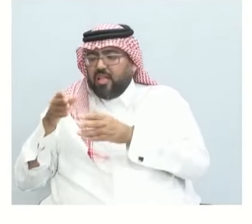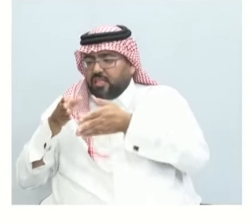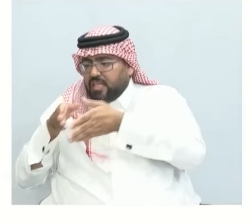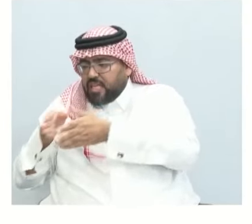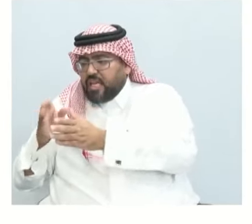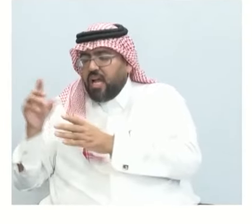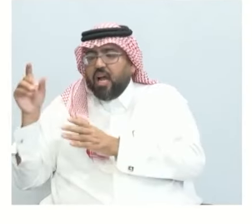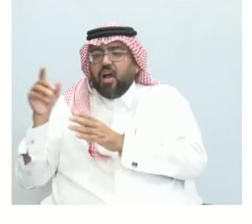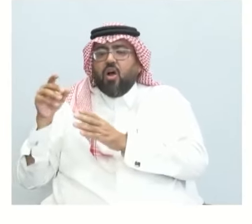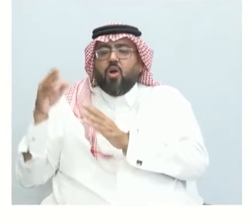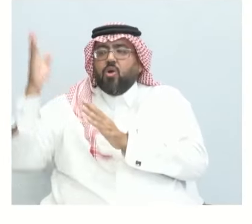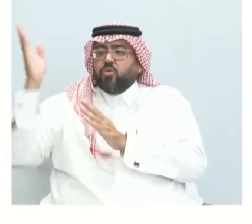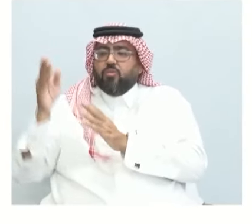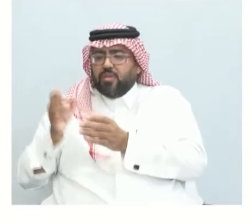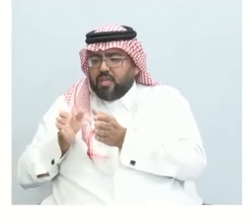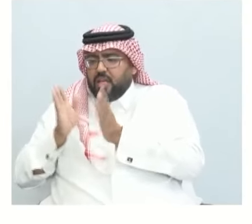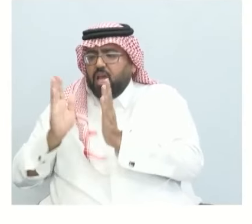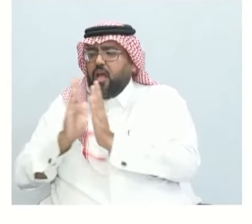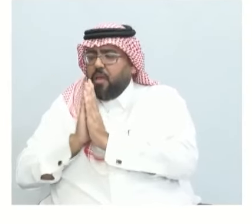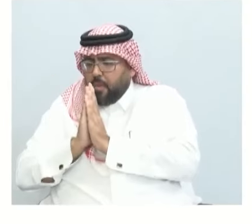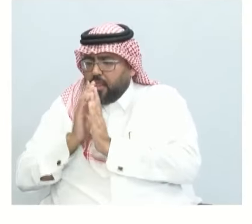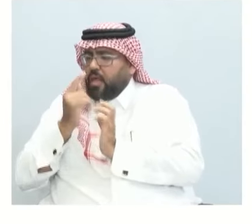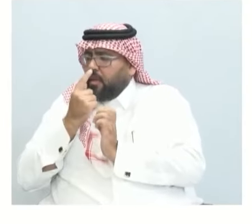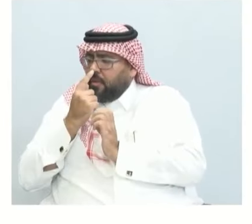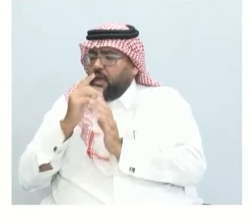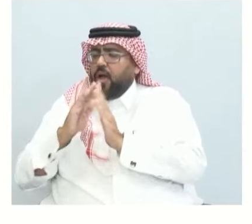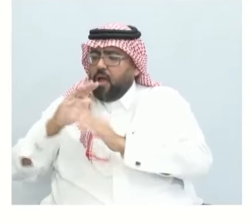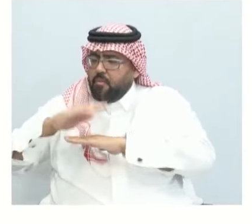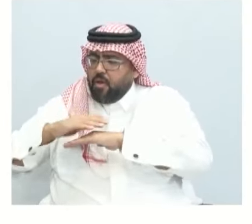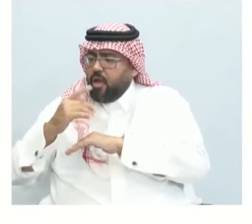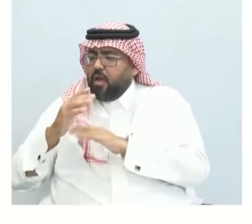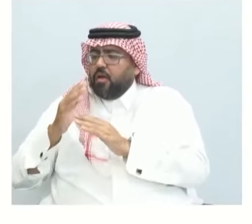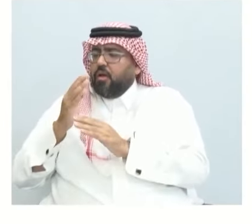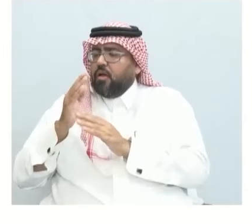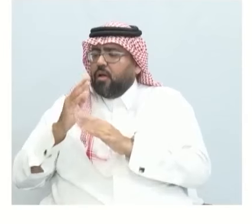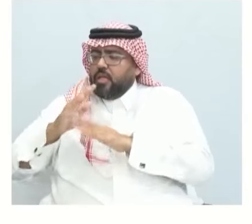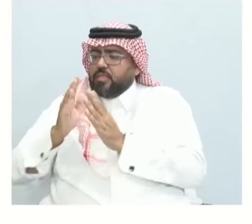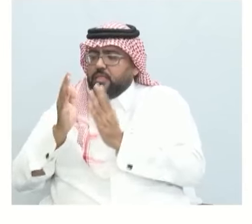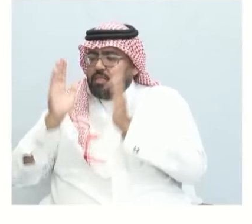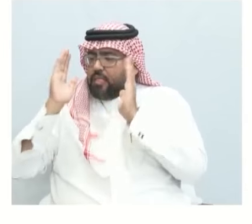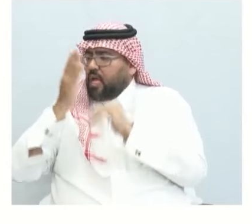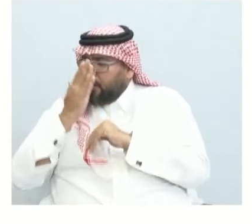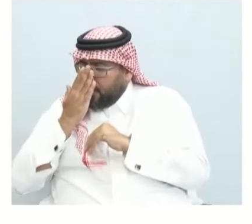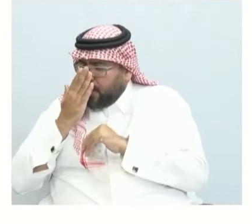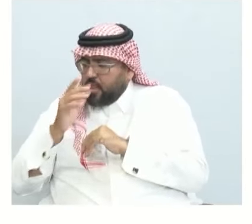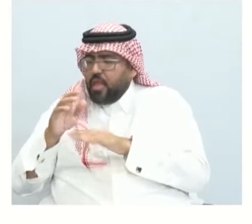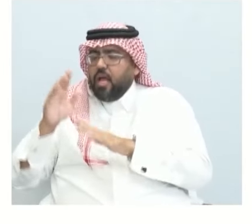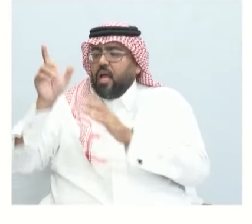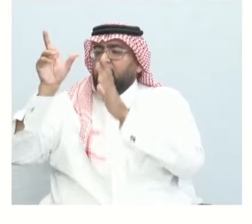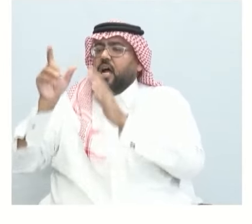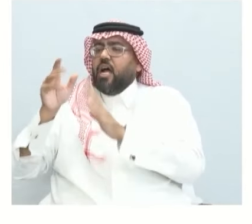السمحه وتقربوا الى الاصنام والاوثان وعبدوها وظهرت فيها عند العرب خاص خاصه بعض الجهالات كال العصبيه